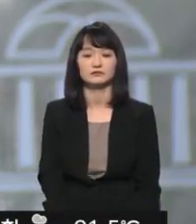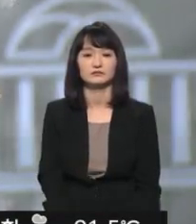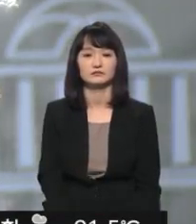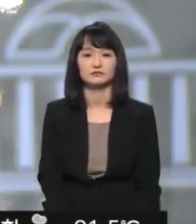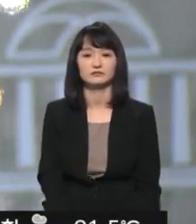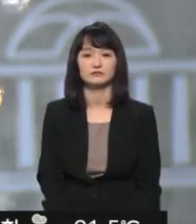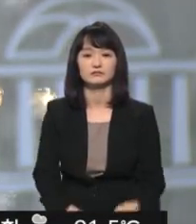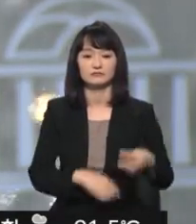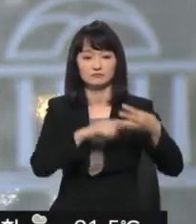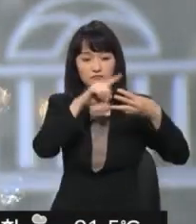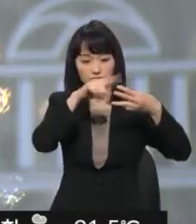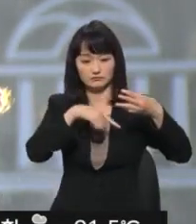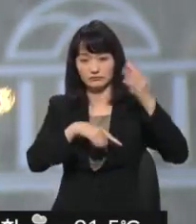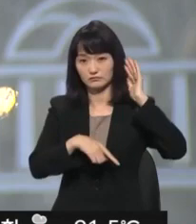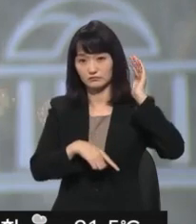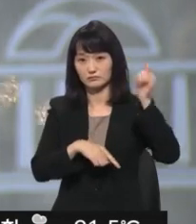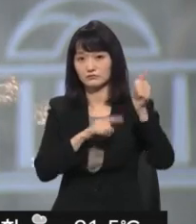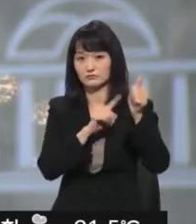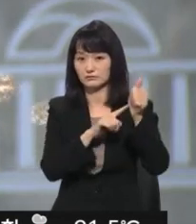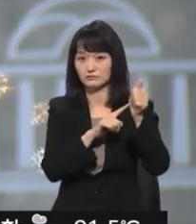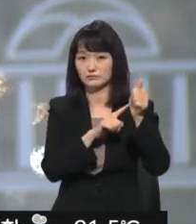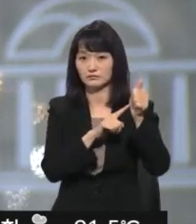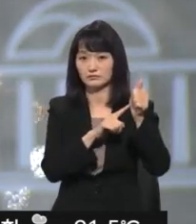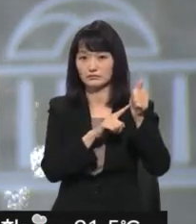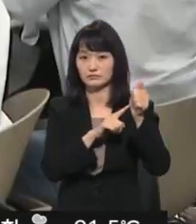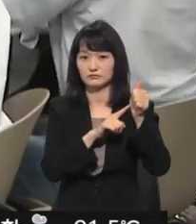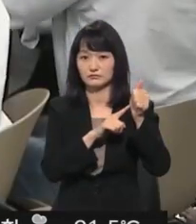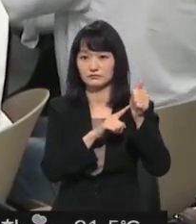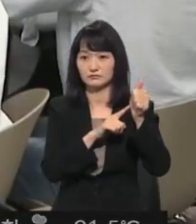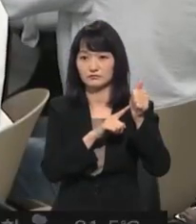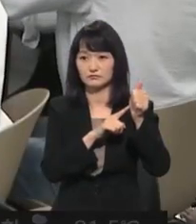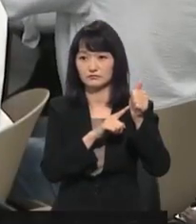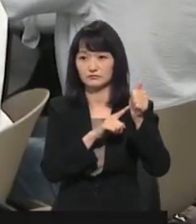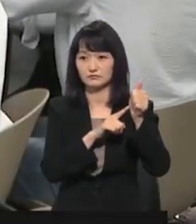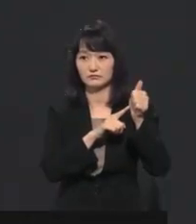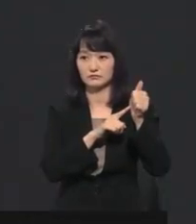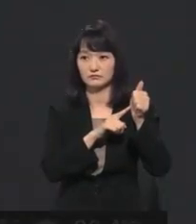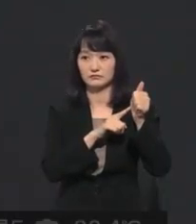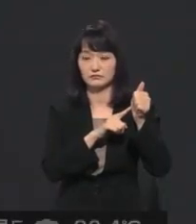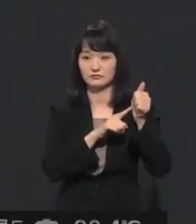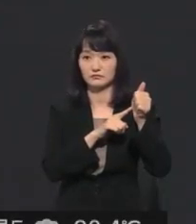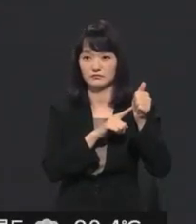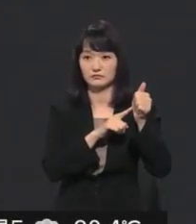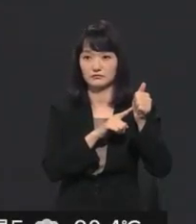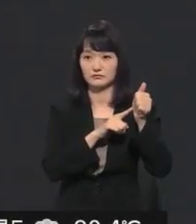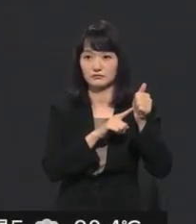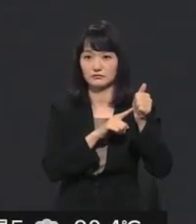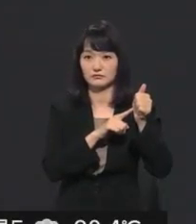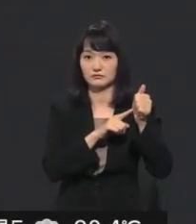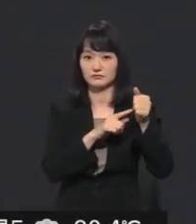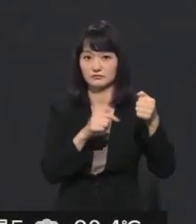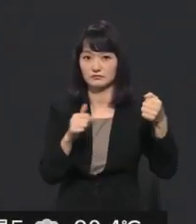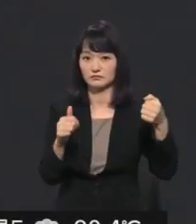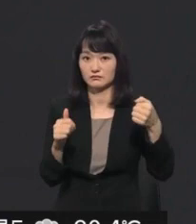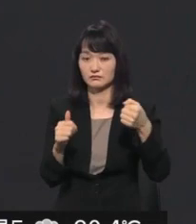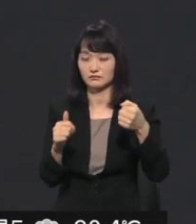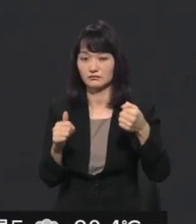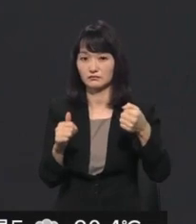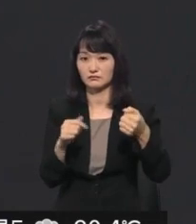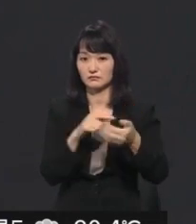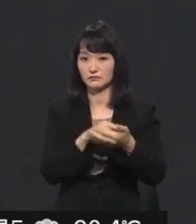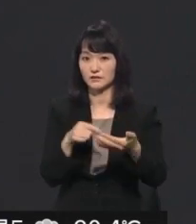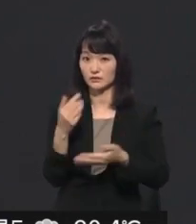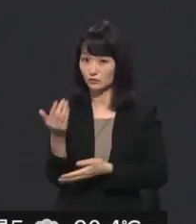윤석렬 대통령이 무슨 그 가해 에 행위를 했나 요 그리고 어 기본적으로